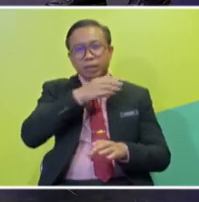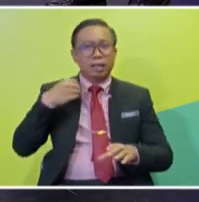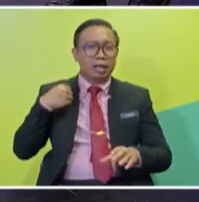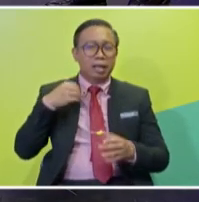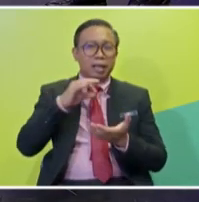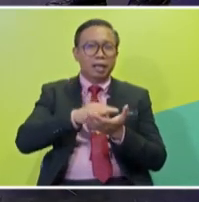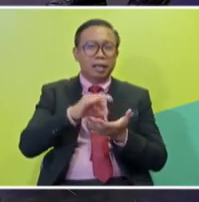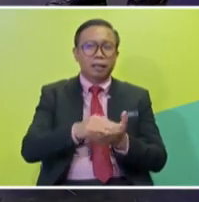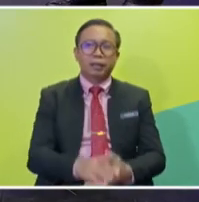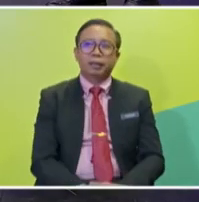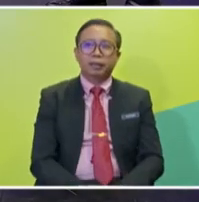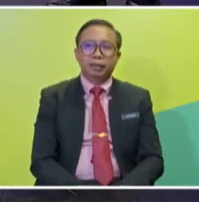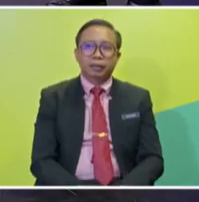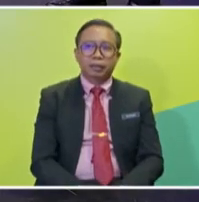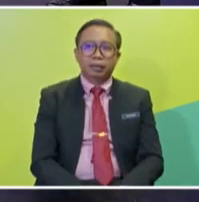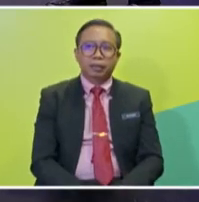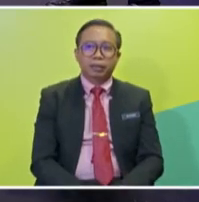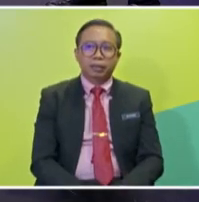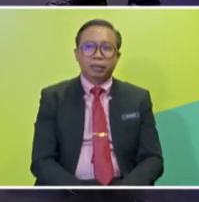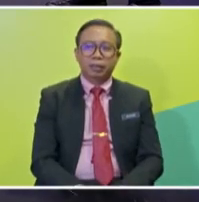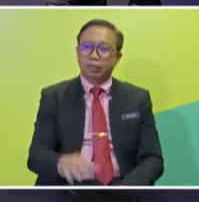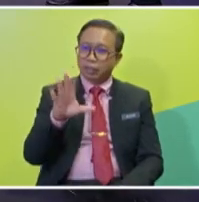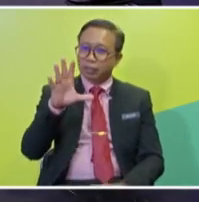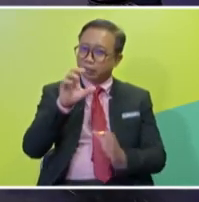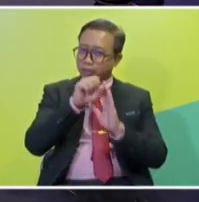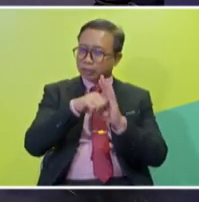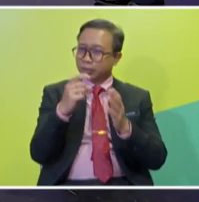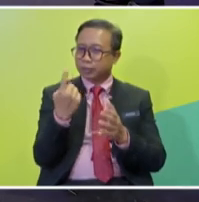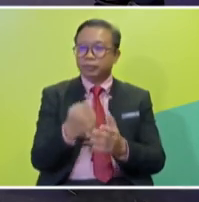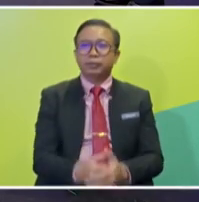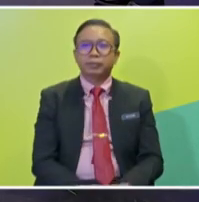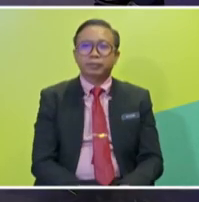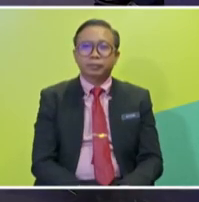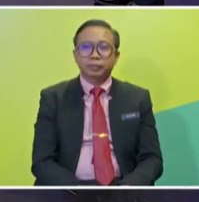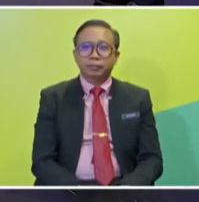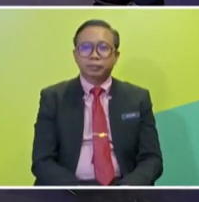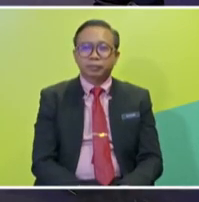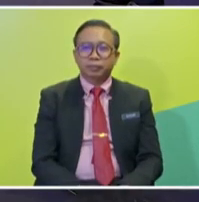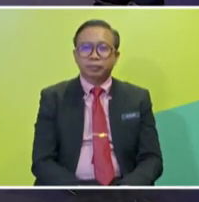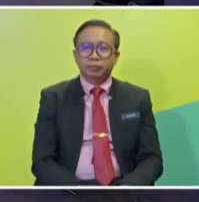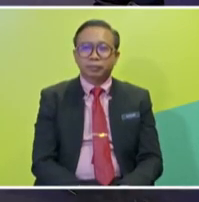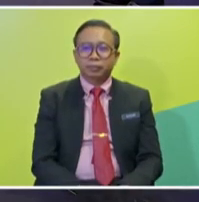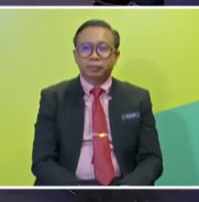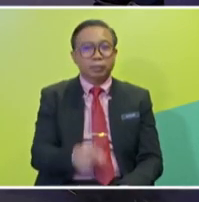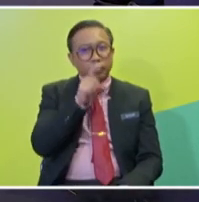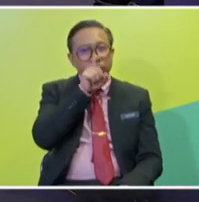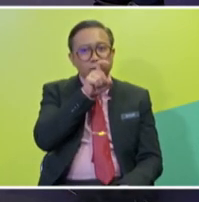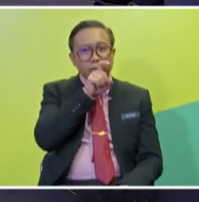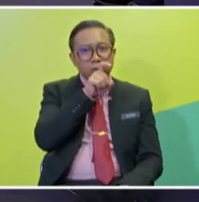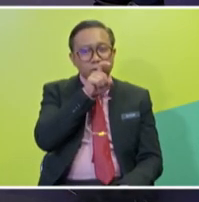masih diberikan 5 saatnya oke yang pertama ini berparuh